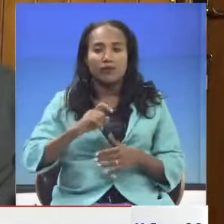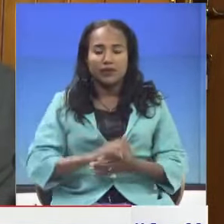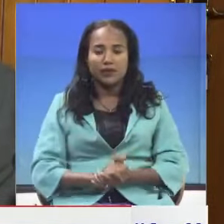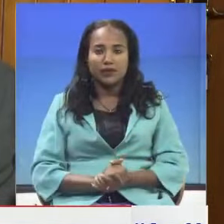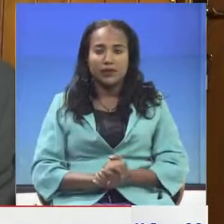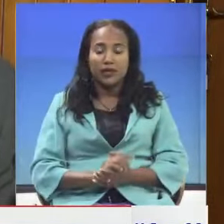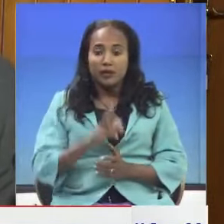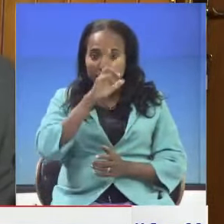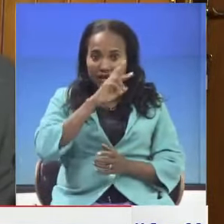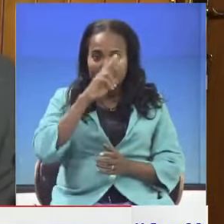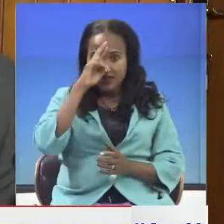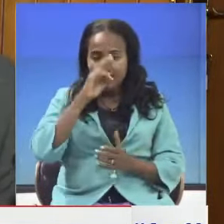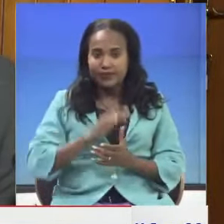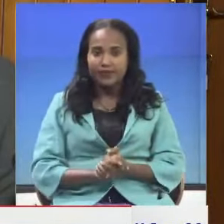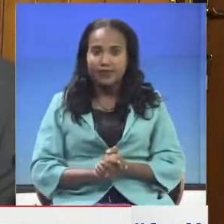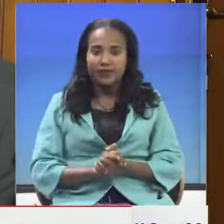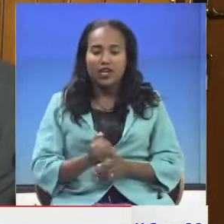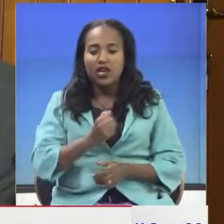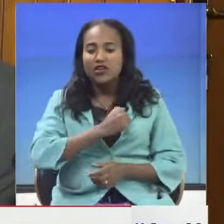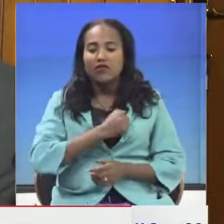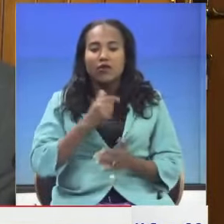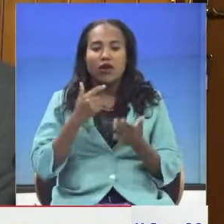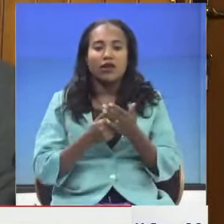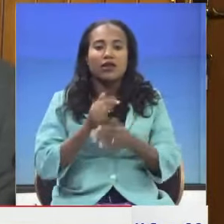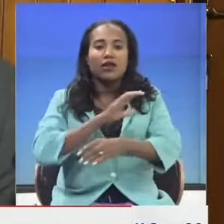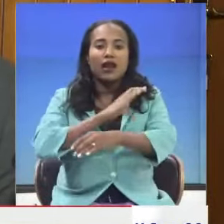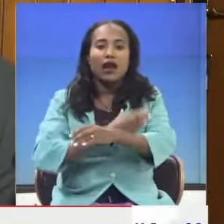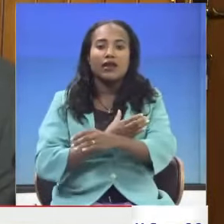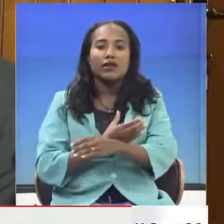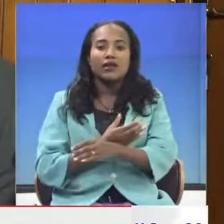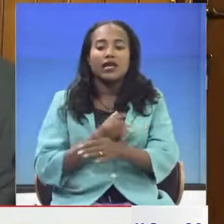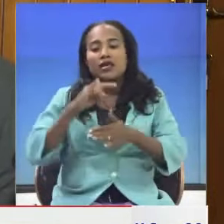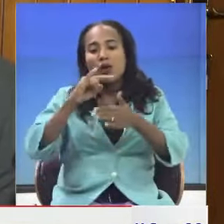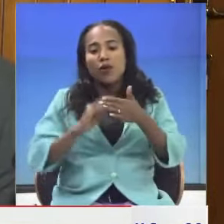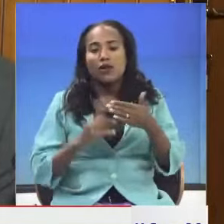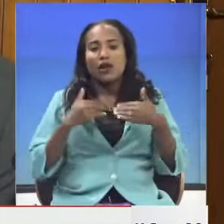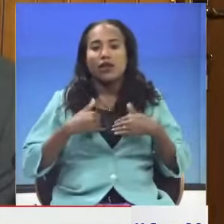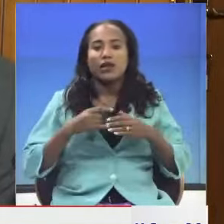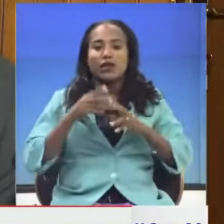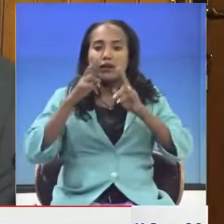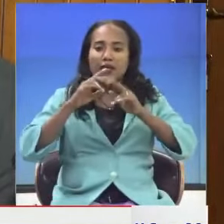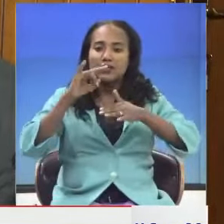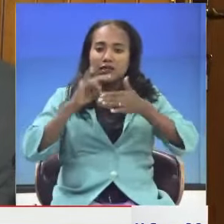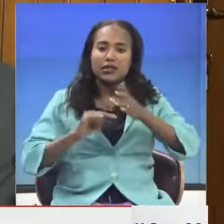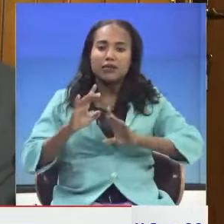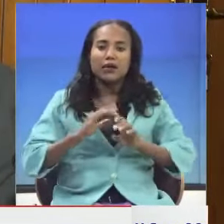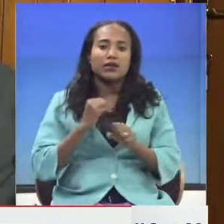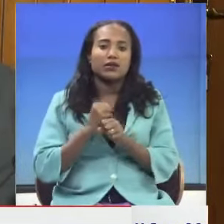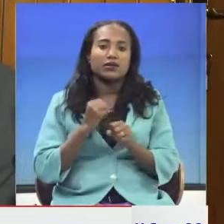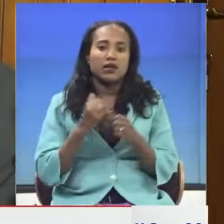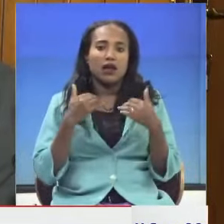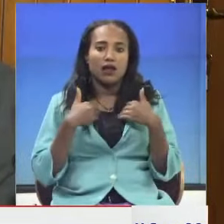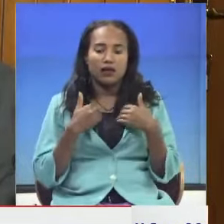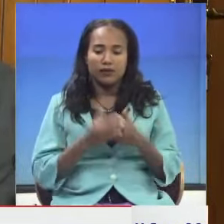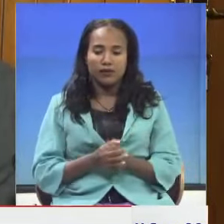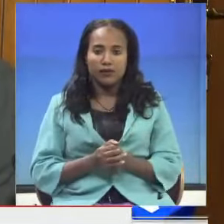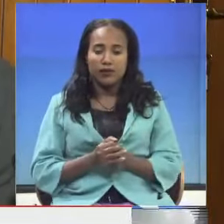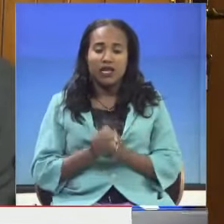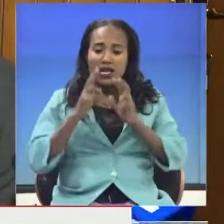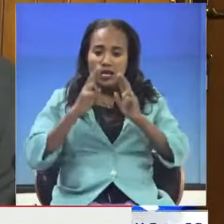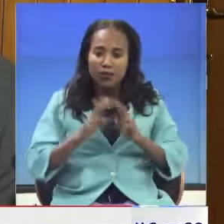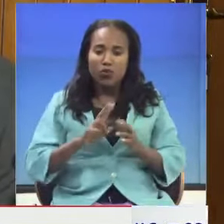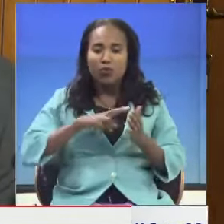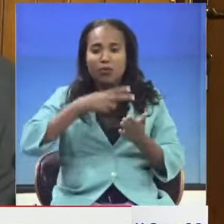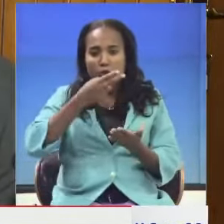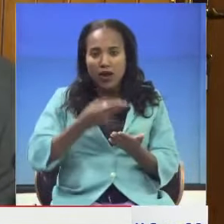አለበት። ምክንያት ደፍሮናል። ይሄ ኃይል እያዋረደን ነው ያለ፣ ክብራችንን ዝቅ ለማድረግ ነው እየሰራ ያለው።